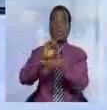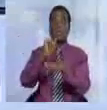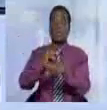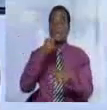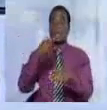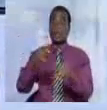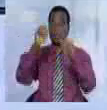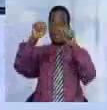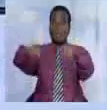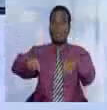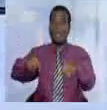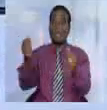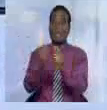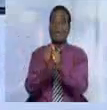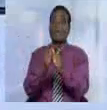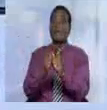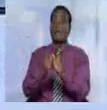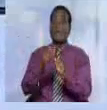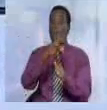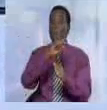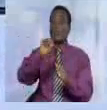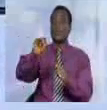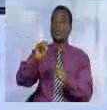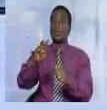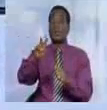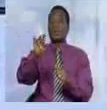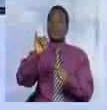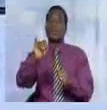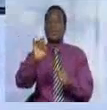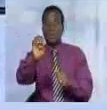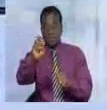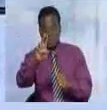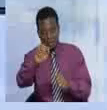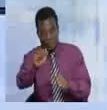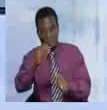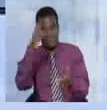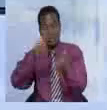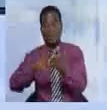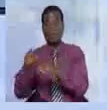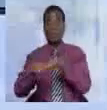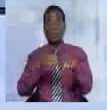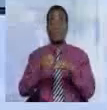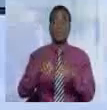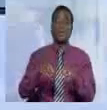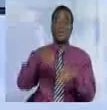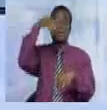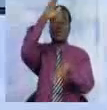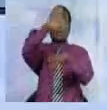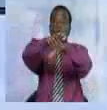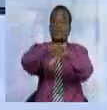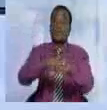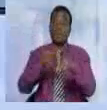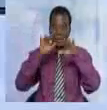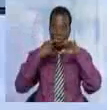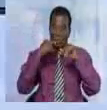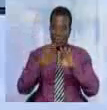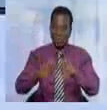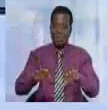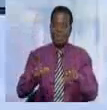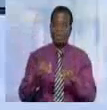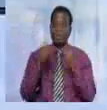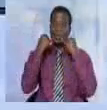est désormais possible avec le e-visa ou le visa biométrique. L'enrôlement se fait directement sur Internet.